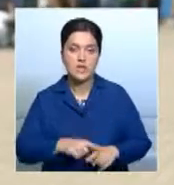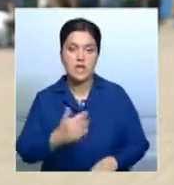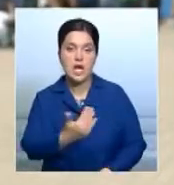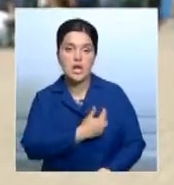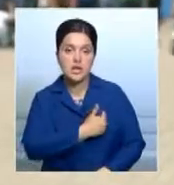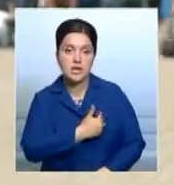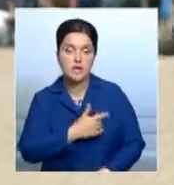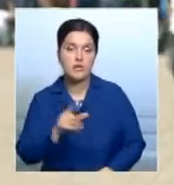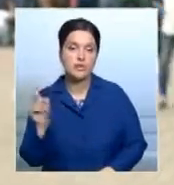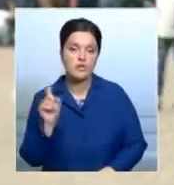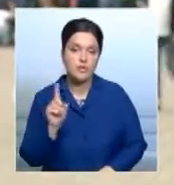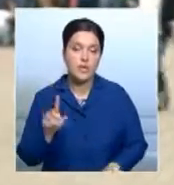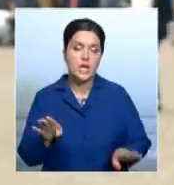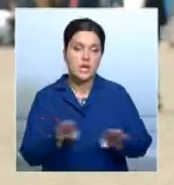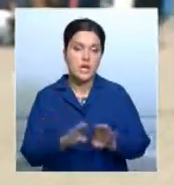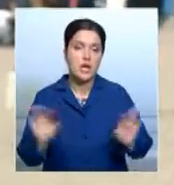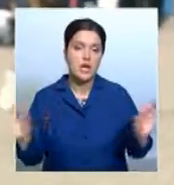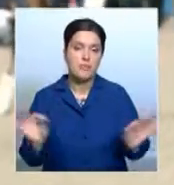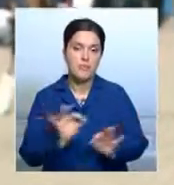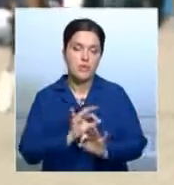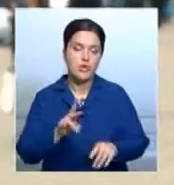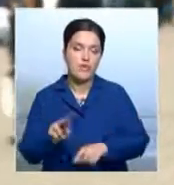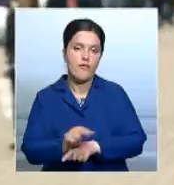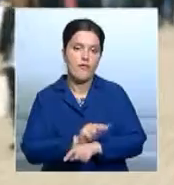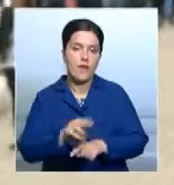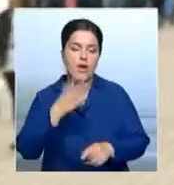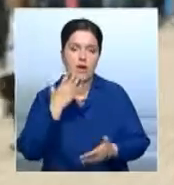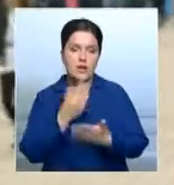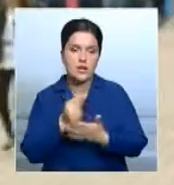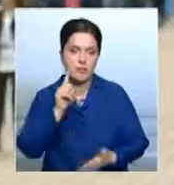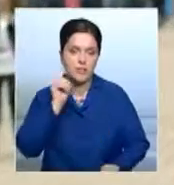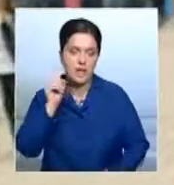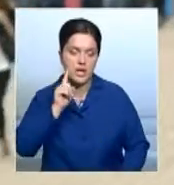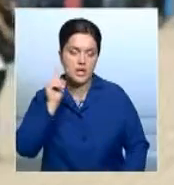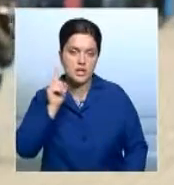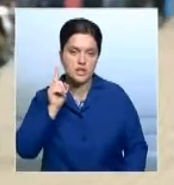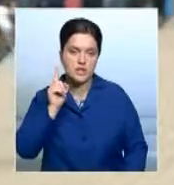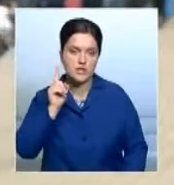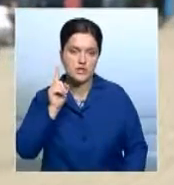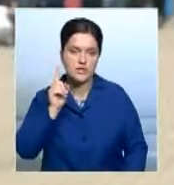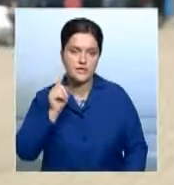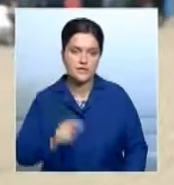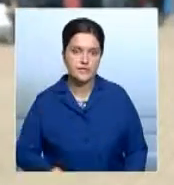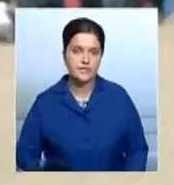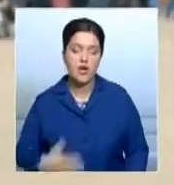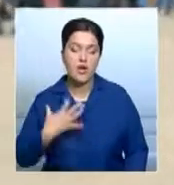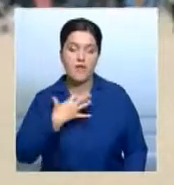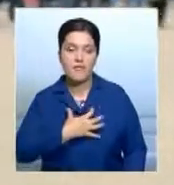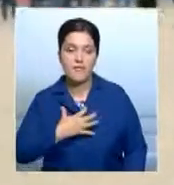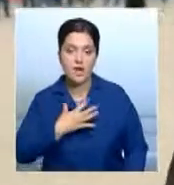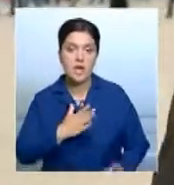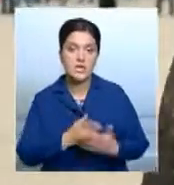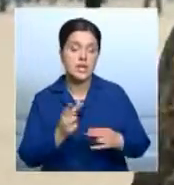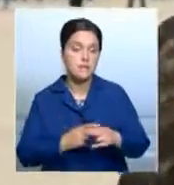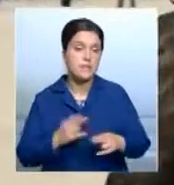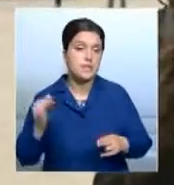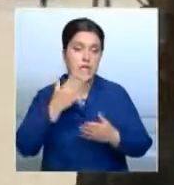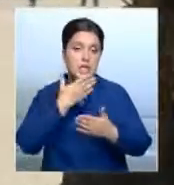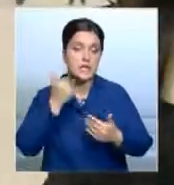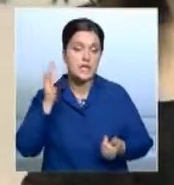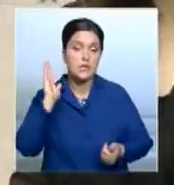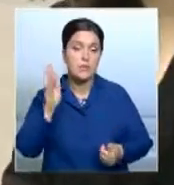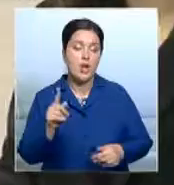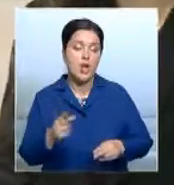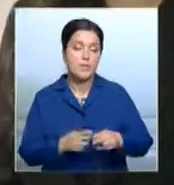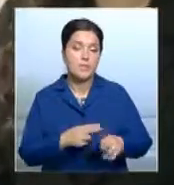чтобы именно на образцах такой музыки шло воспитание нашего подрастающего поколения, потому что это очень важно. Без истории нет будущего, и без